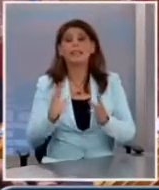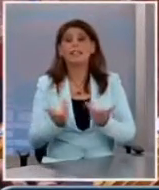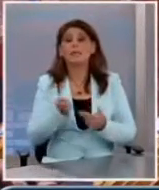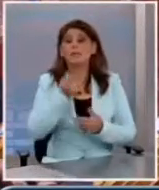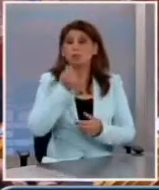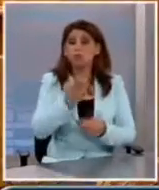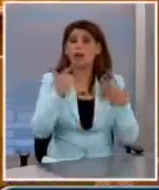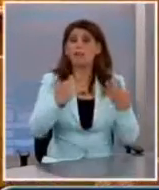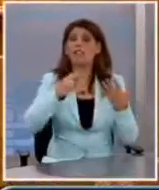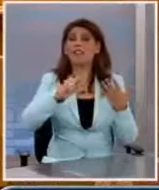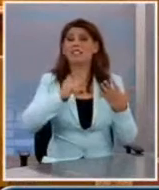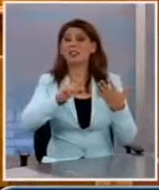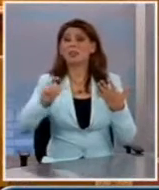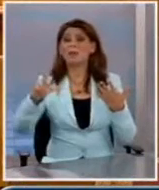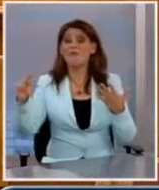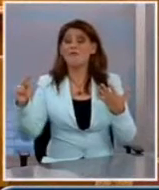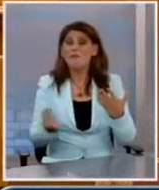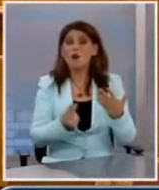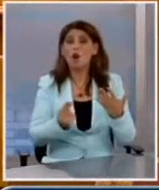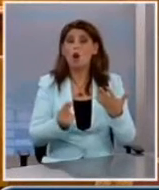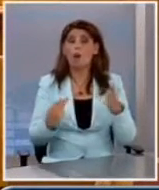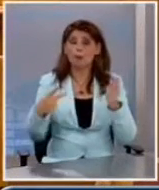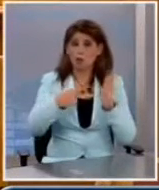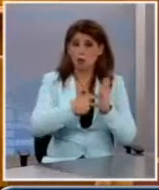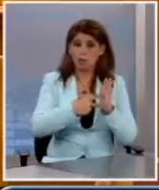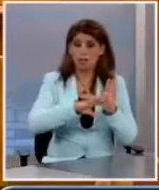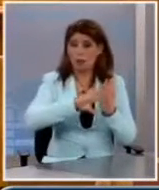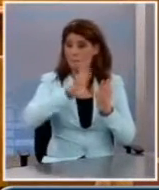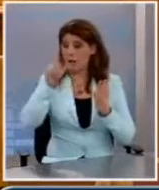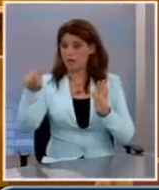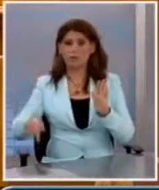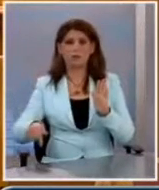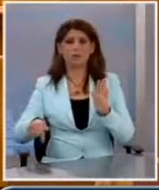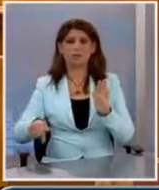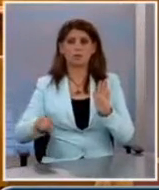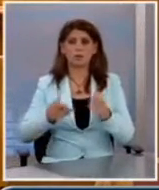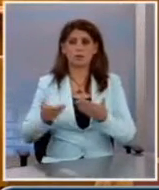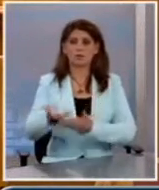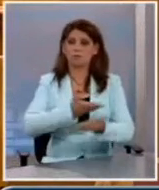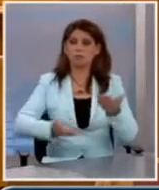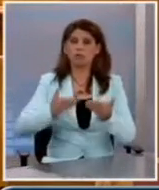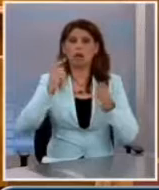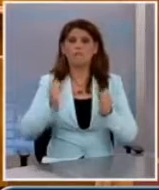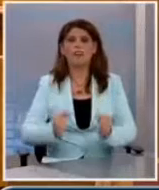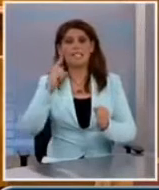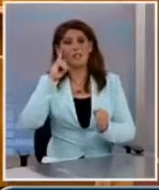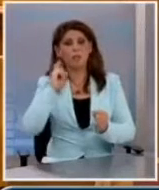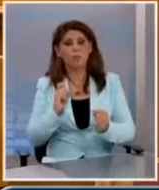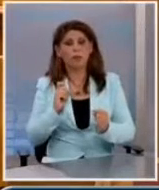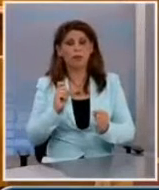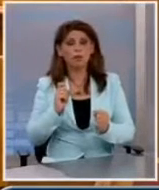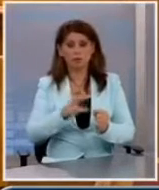7 δισεκατομμύρια ευρώ από το 2000 μέχρι σήμερα για τη διαλειτουργικότητα των βάσεων δεδομένων και